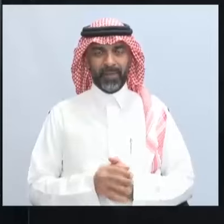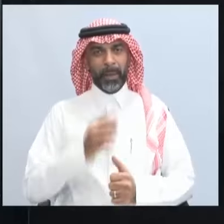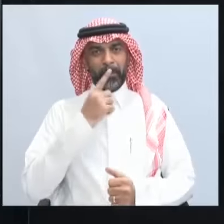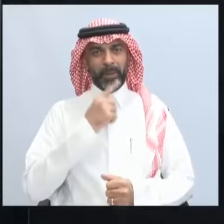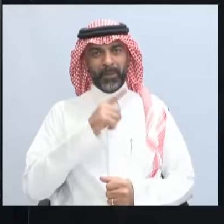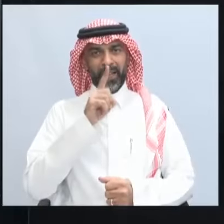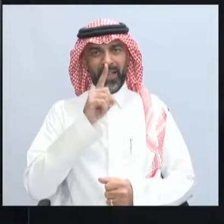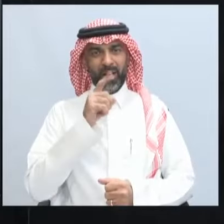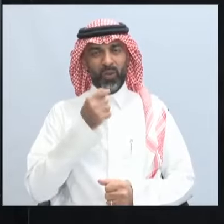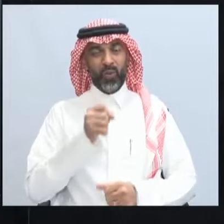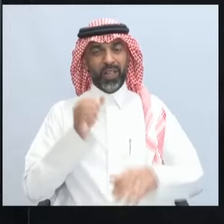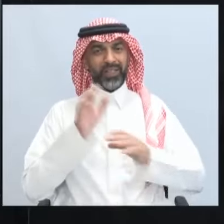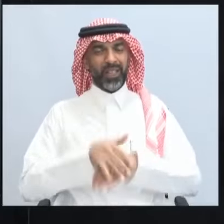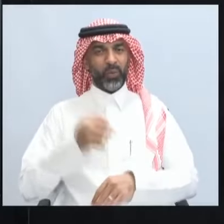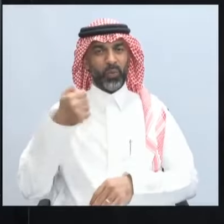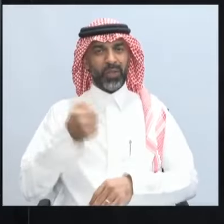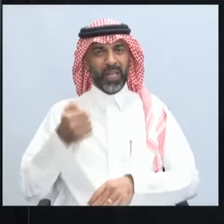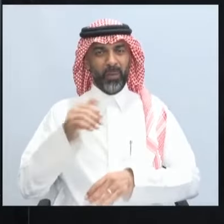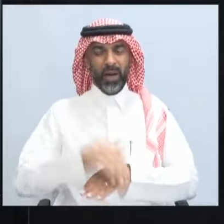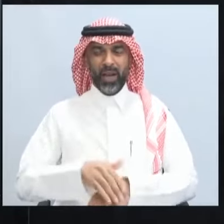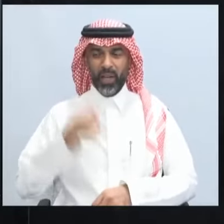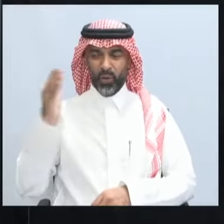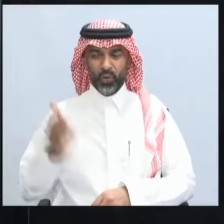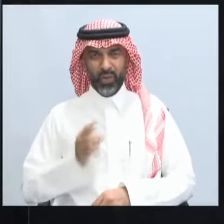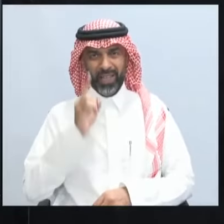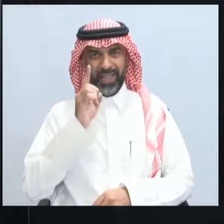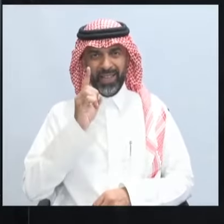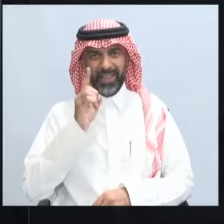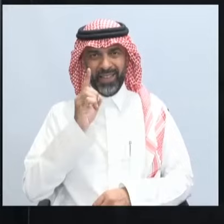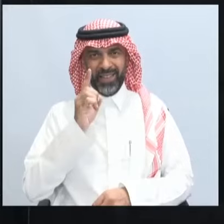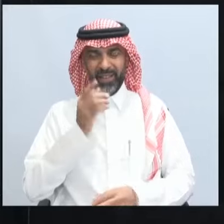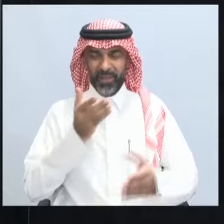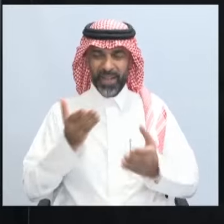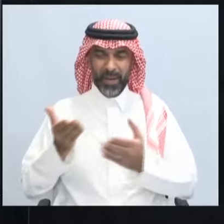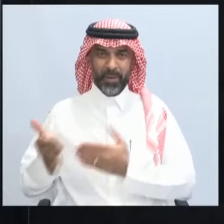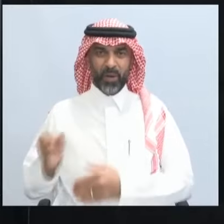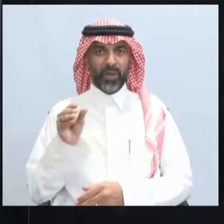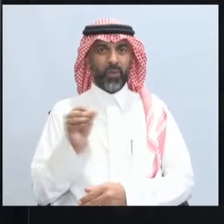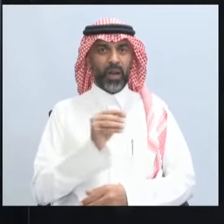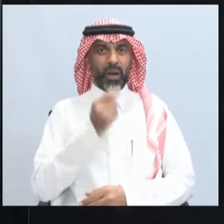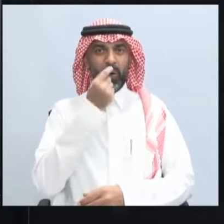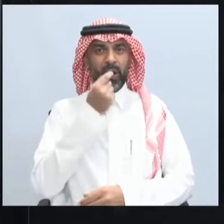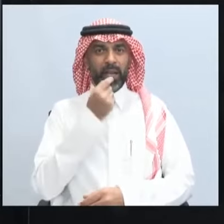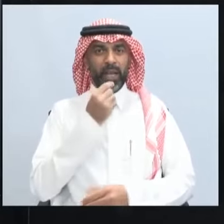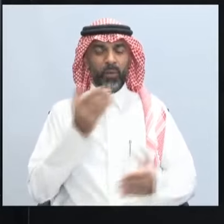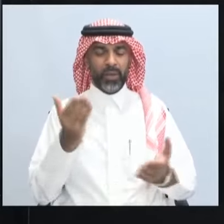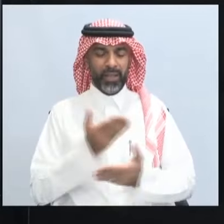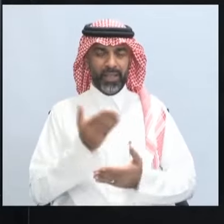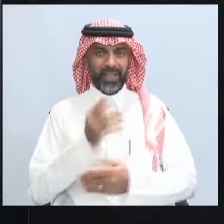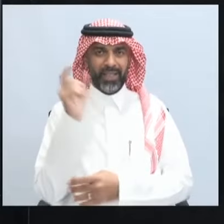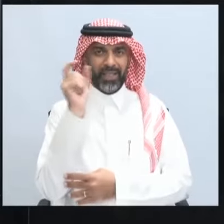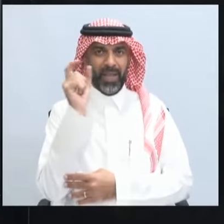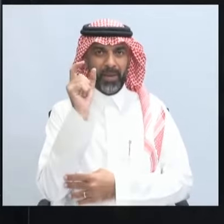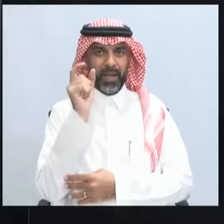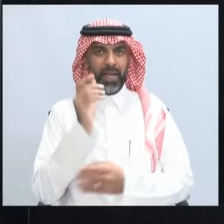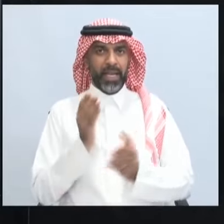بسم الله وصلاه وسلاما على رسول الله ثم اما بعد نرحب بكم في مقرر القران الكريم والدراسات الاسلاميه